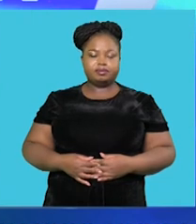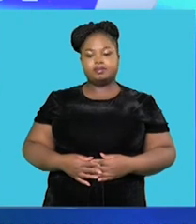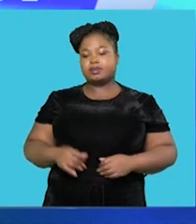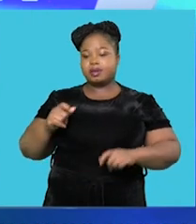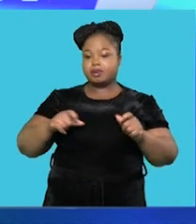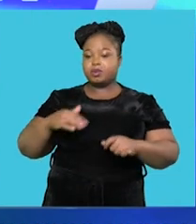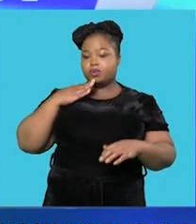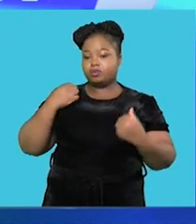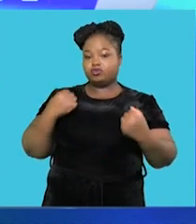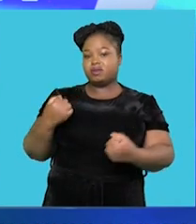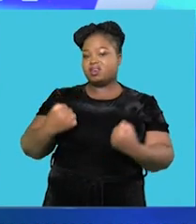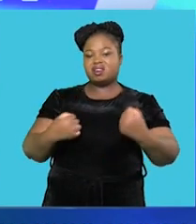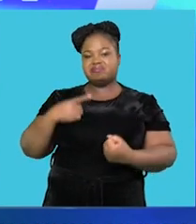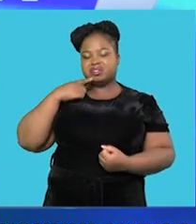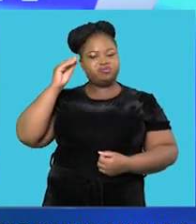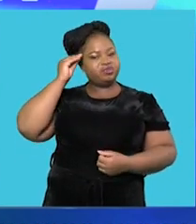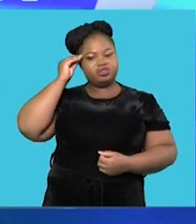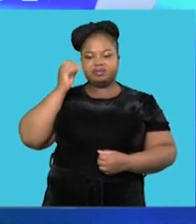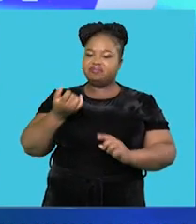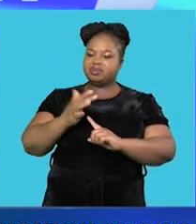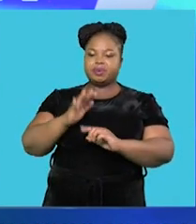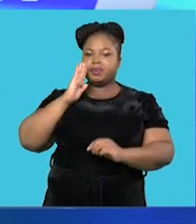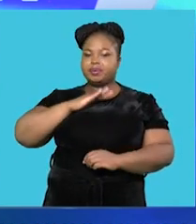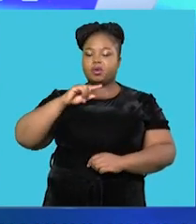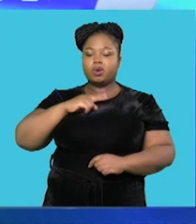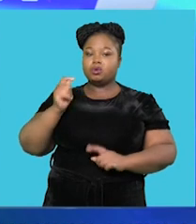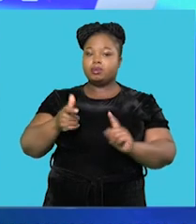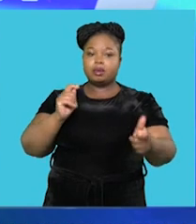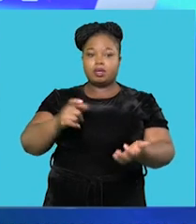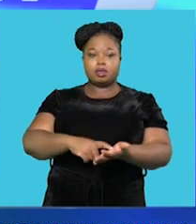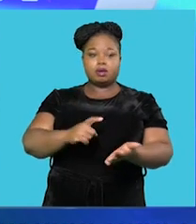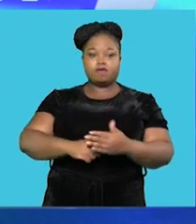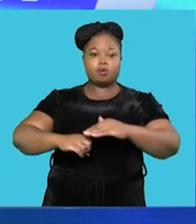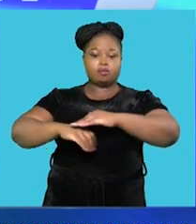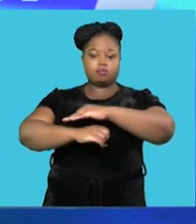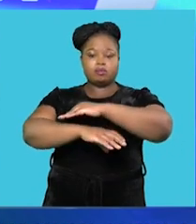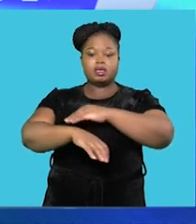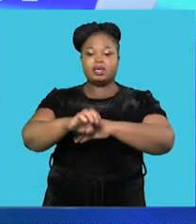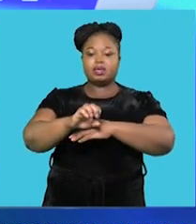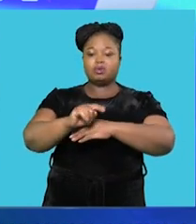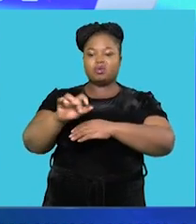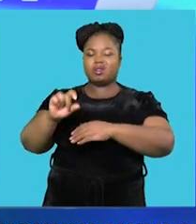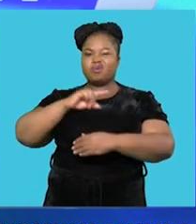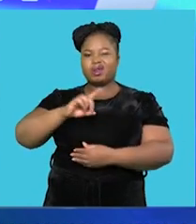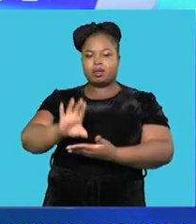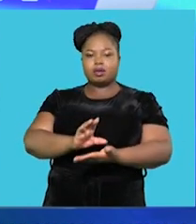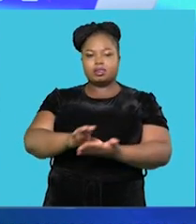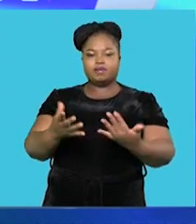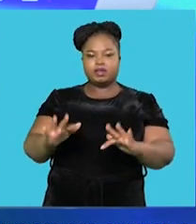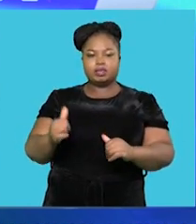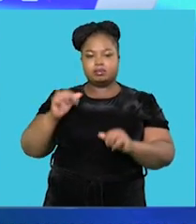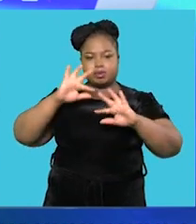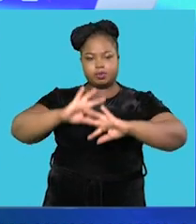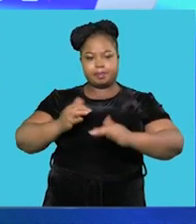Abaqhubi beemoto ababonakalisi mdla kwaphela ekuhlawuleleni amatyala abo e-e-toll kulandela ukosulwa kwayo ngokusesikweni